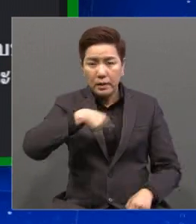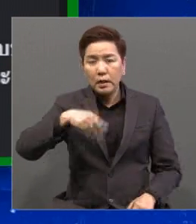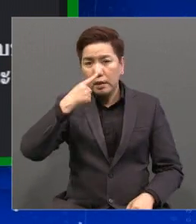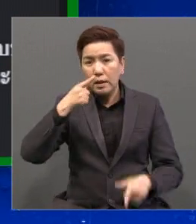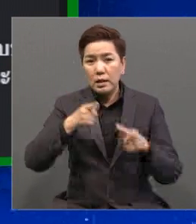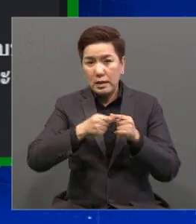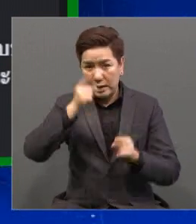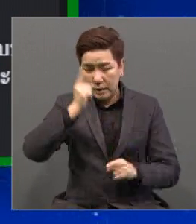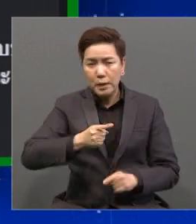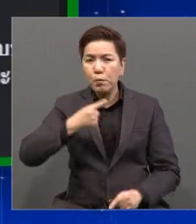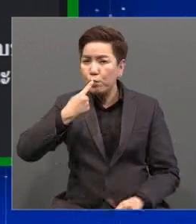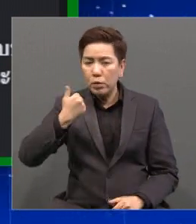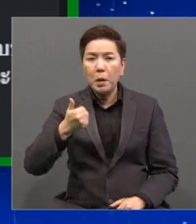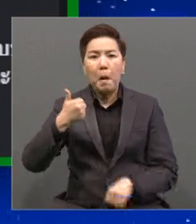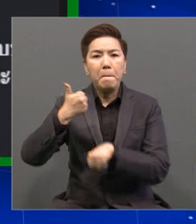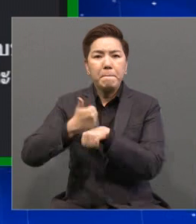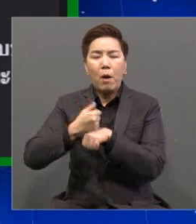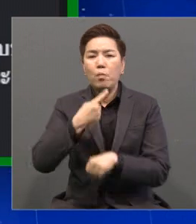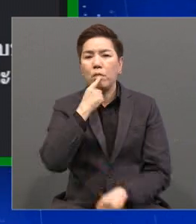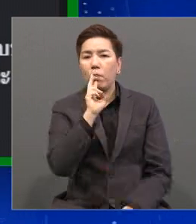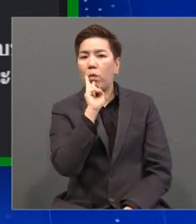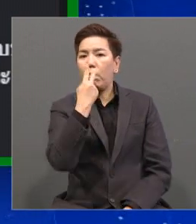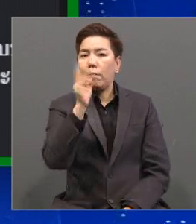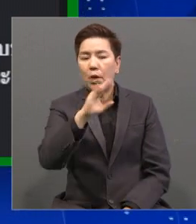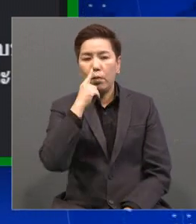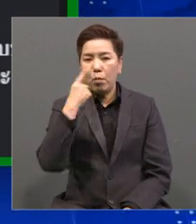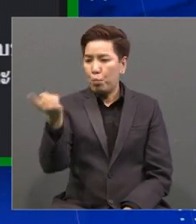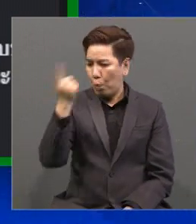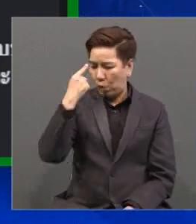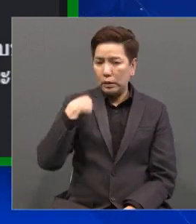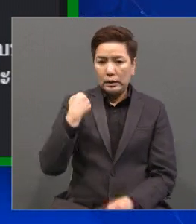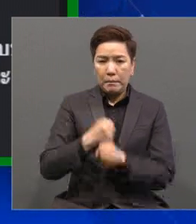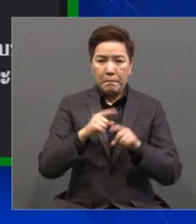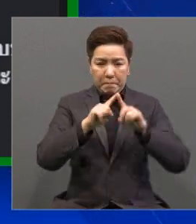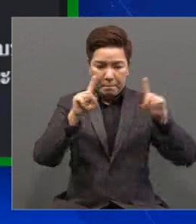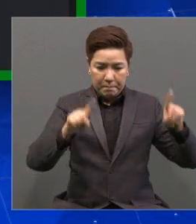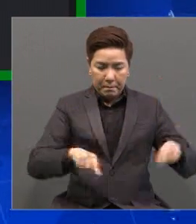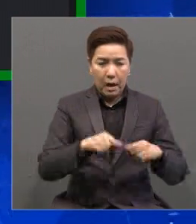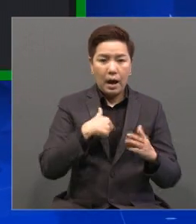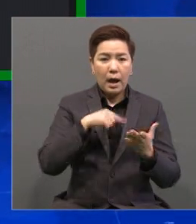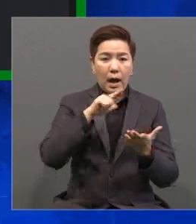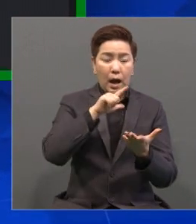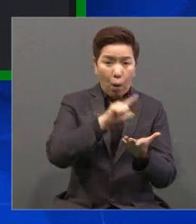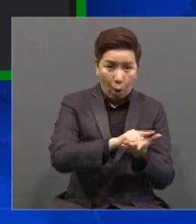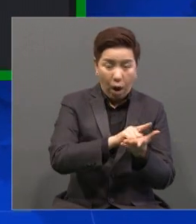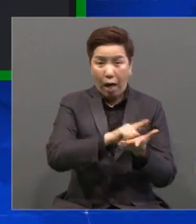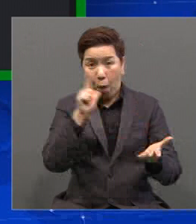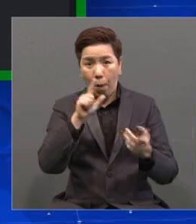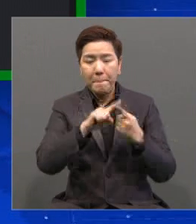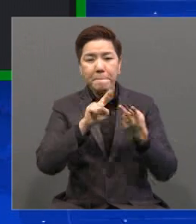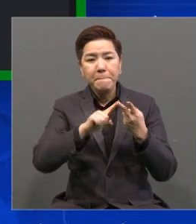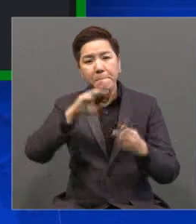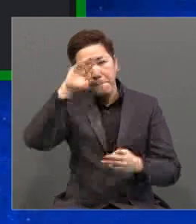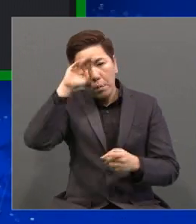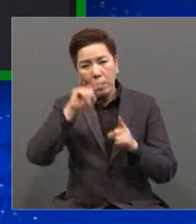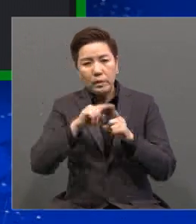ให้เอาความจริงมาพูดผอ.ไม่ควรบิดเบือนความจริงและกล่าวหาเจนเอาใบลาออกใบลาป่วยออกมากลางทำงาน